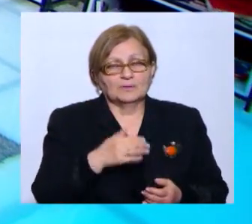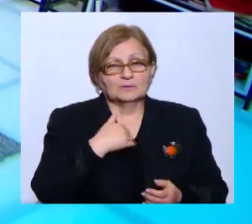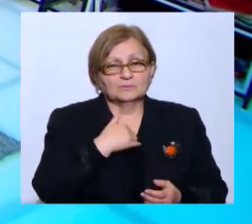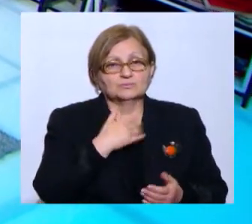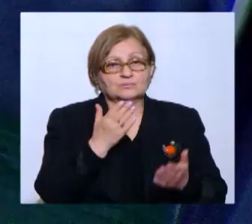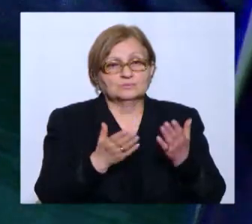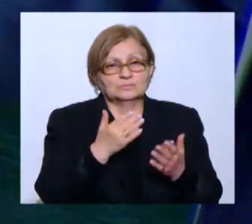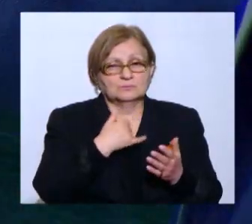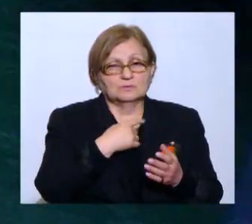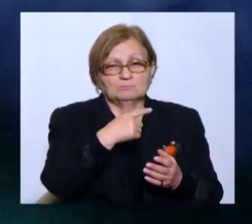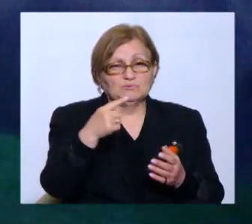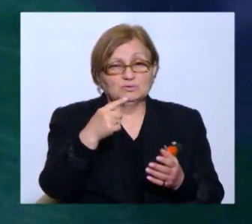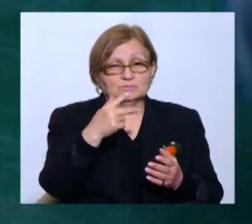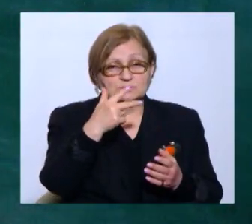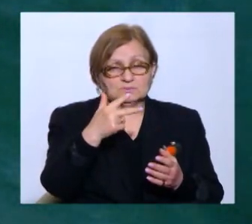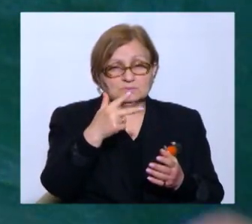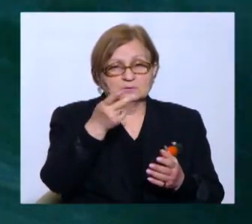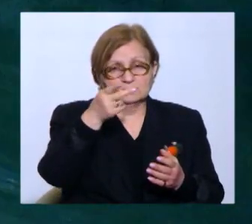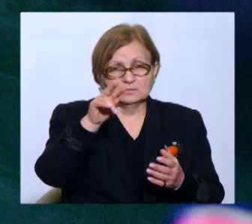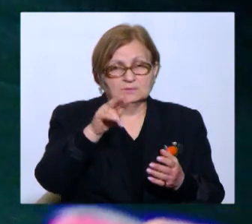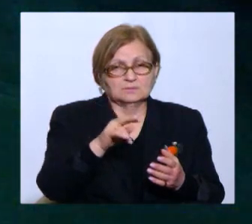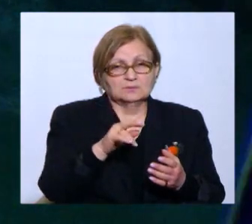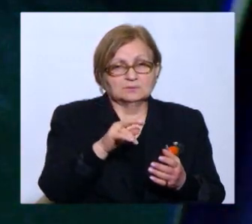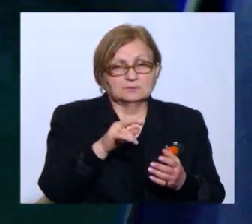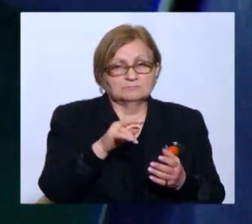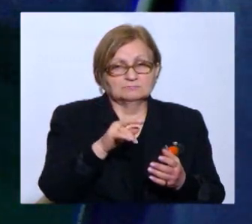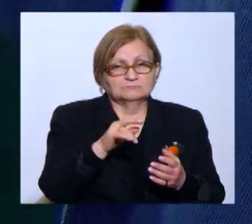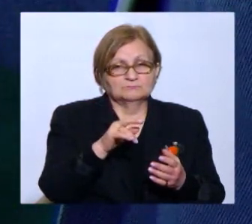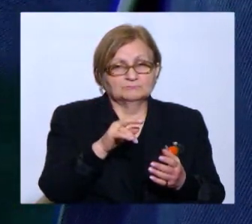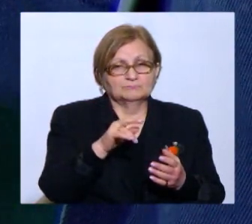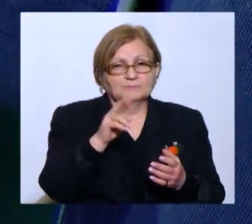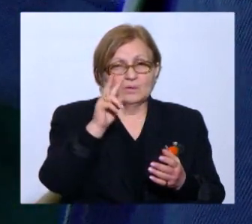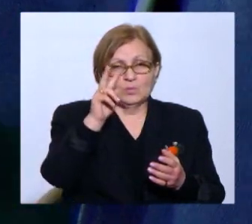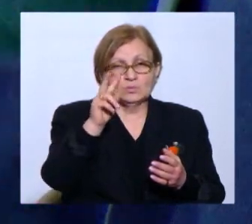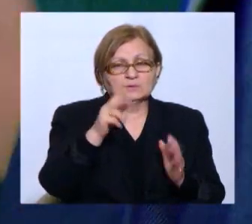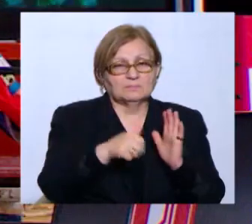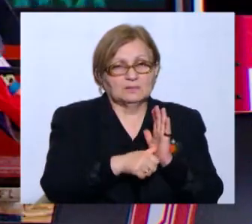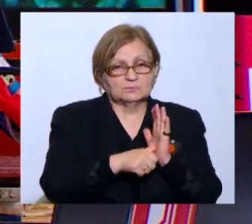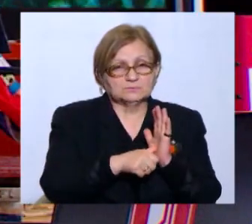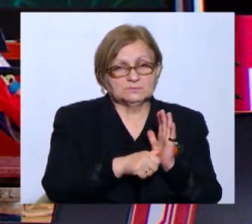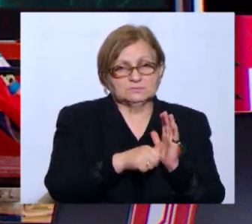გვაქვს მაგალითად -8 ხარისხად, მოდით ავიღოთ -8 ხარისხად 2 მე-6-ები.